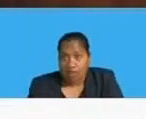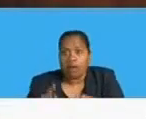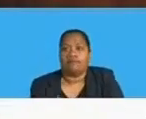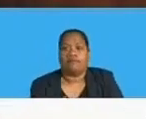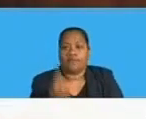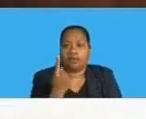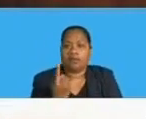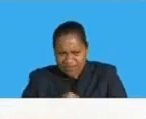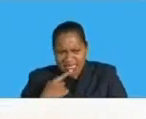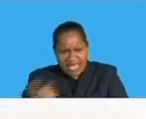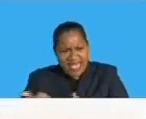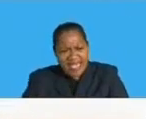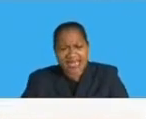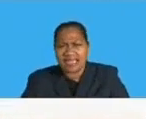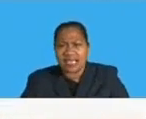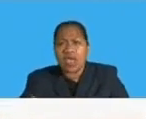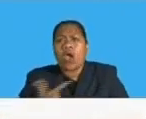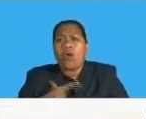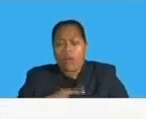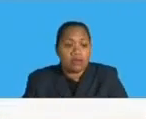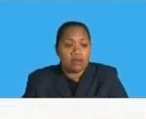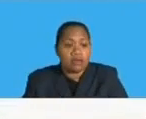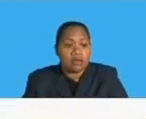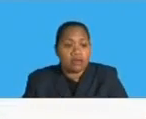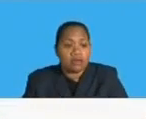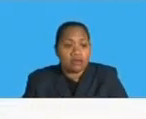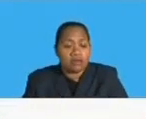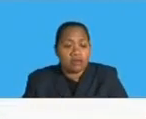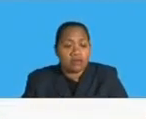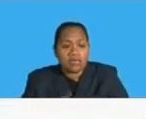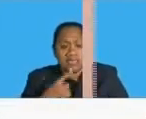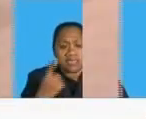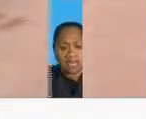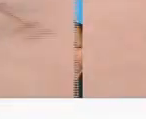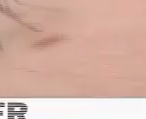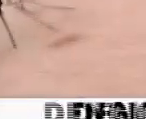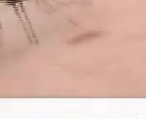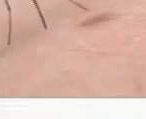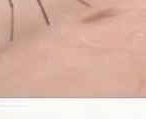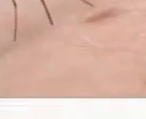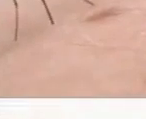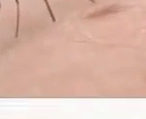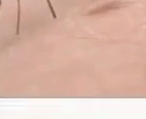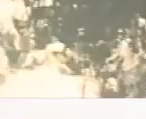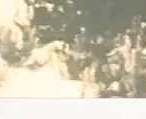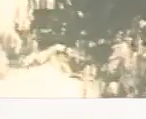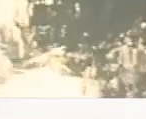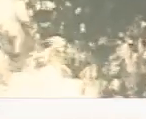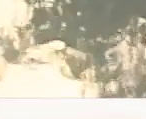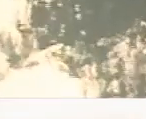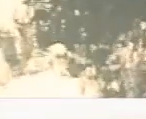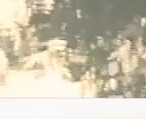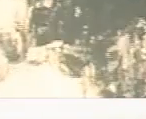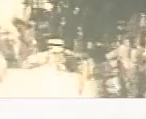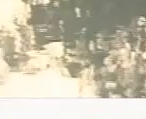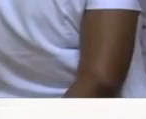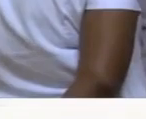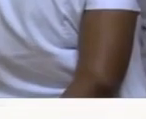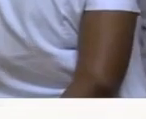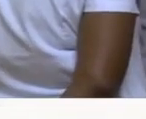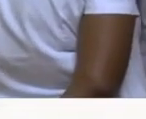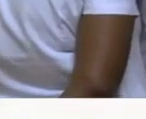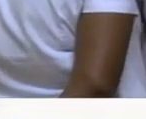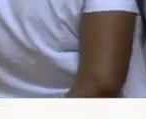In the news tonight, Speaker refers PM and Tikonduandua to Privileges Committee. Over 2,500 dengue fever